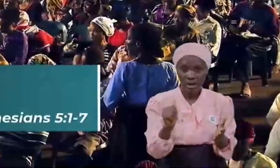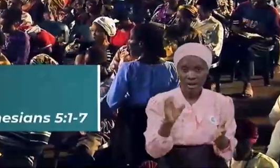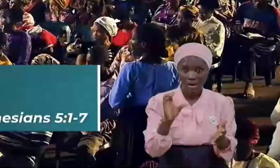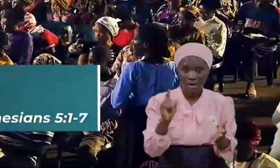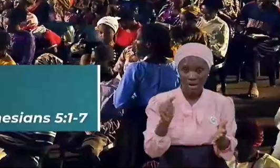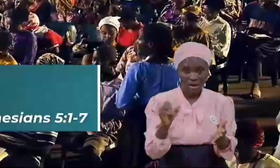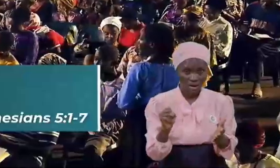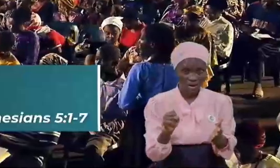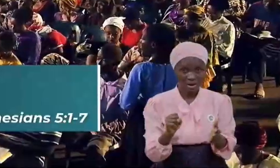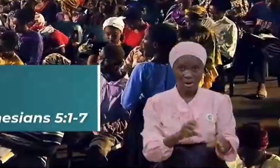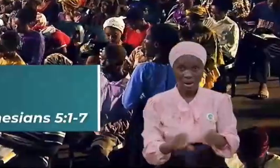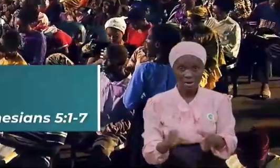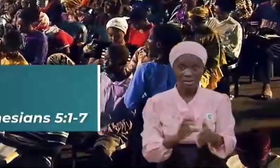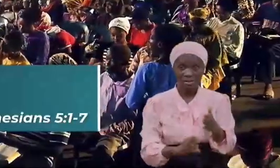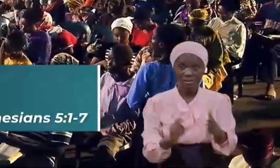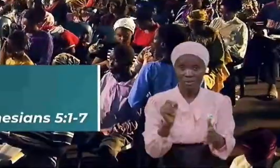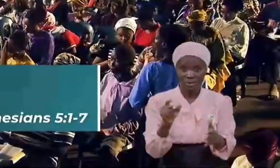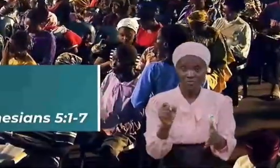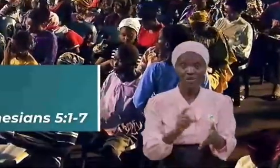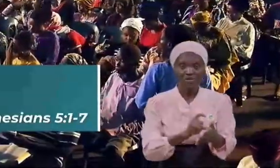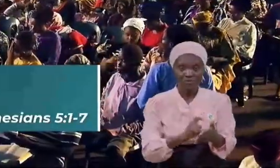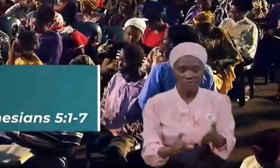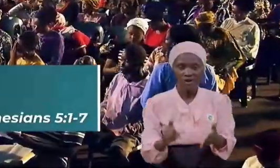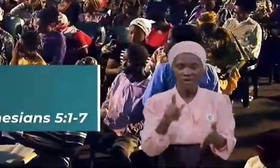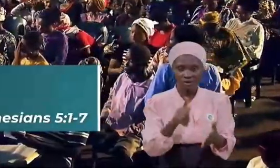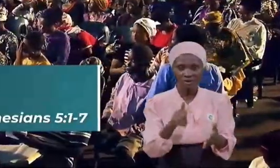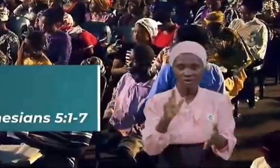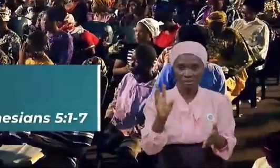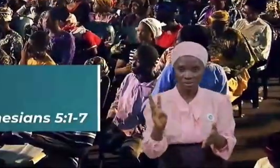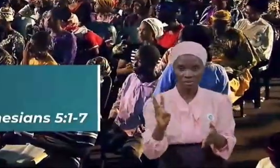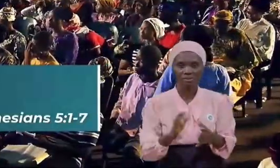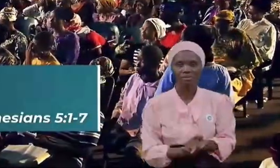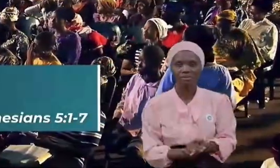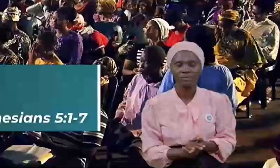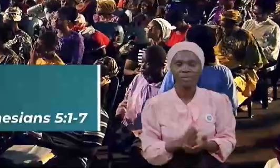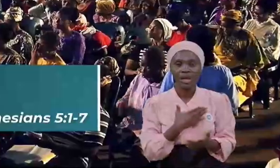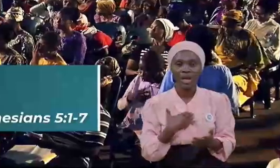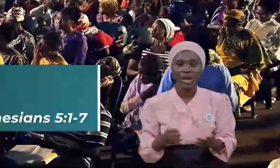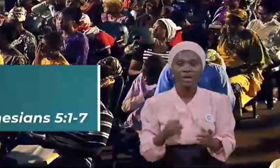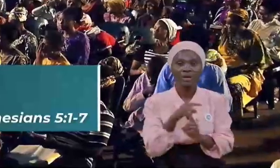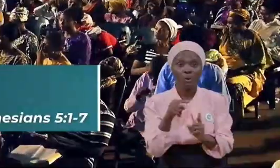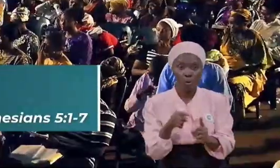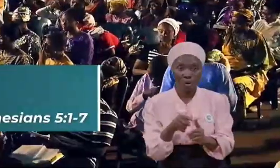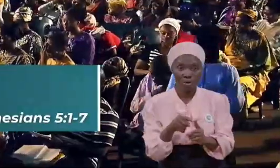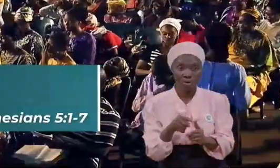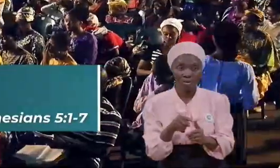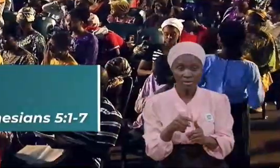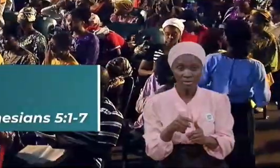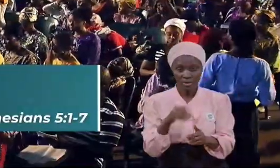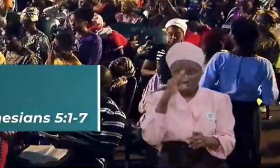Actes chapitre 11, verset 26. Et l'ayant trouvé Barnabas,